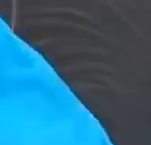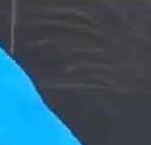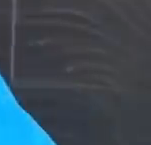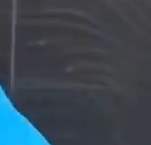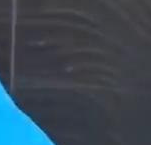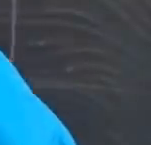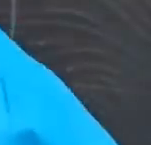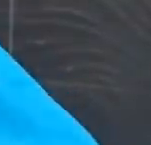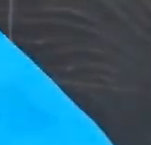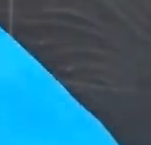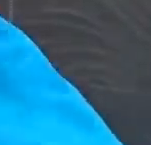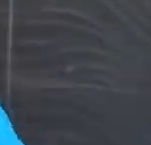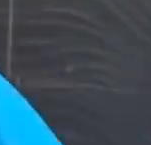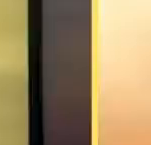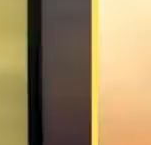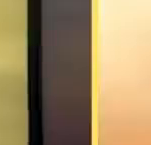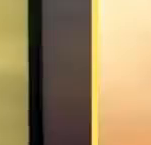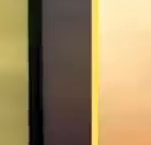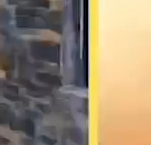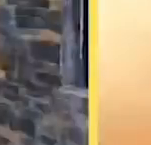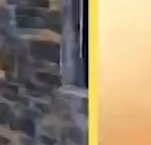ang saya-saya.